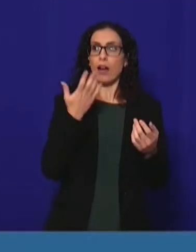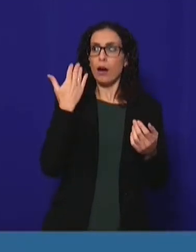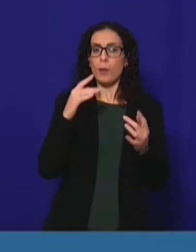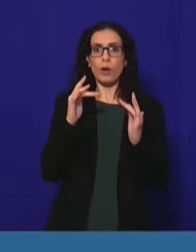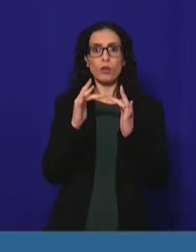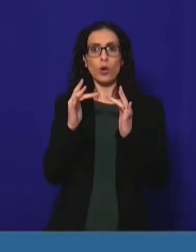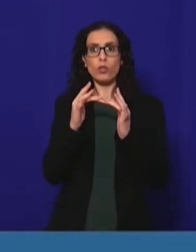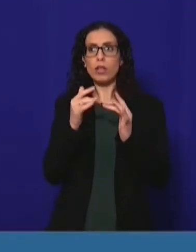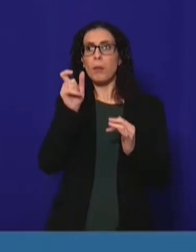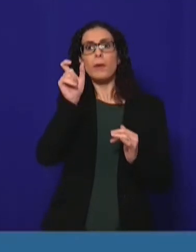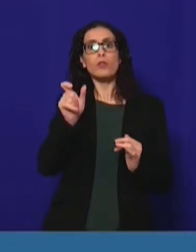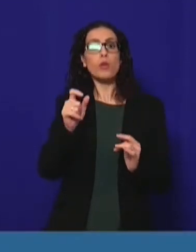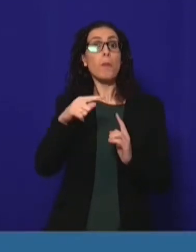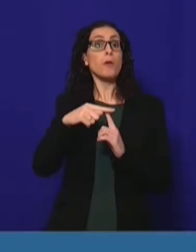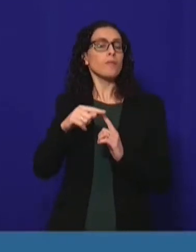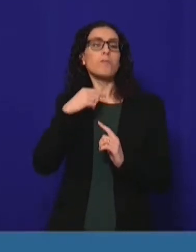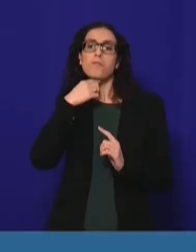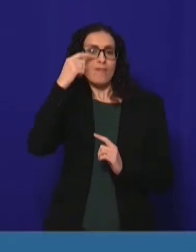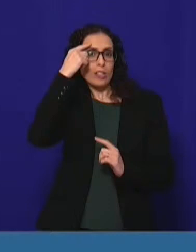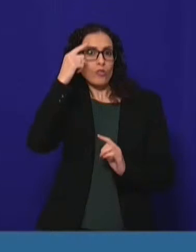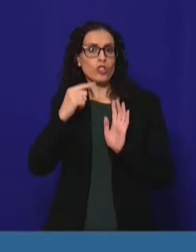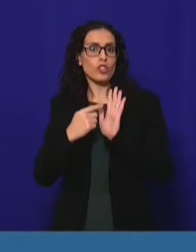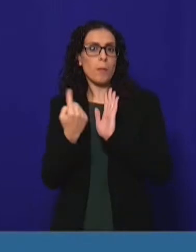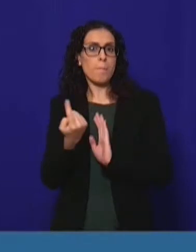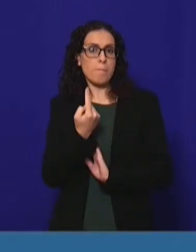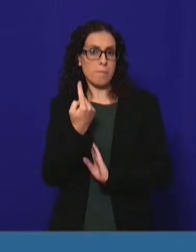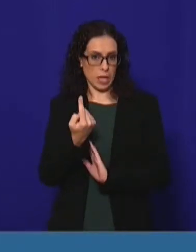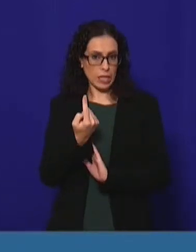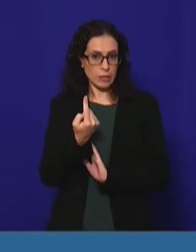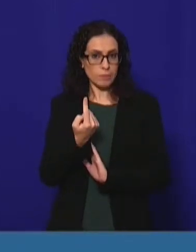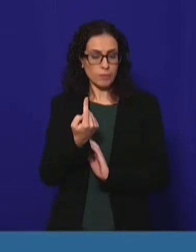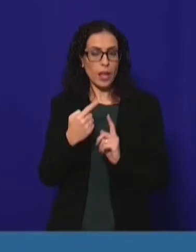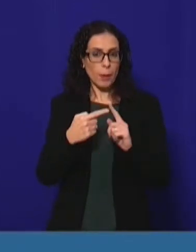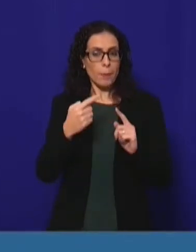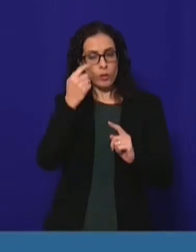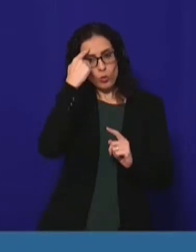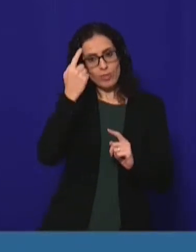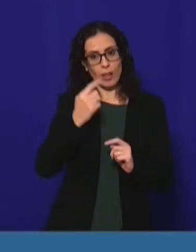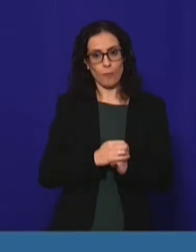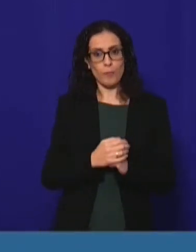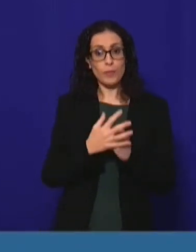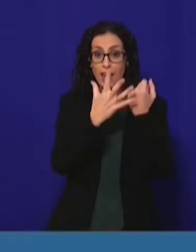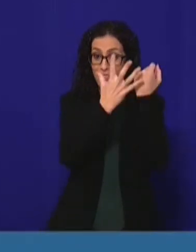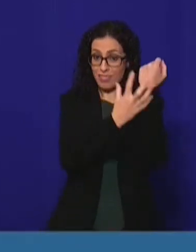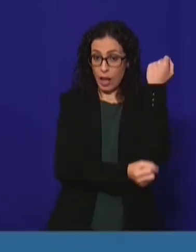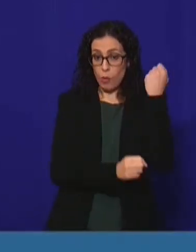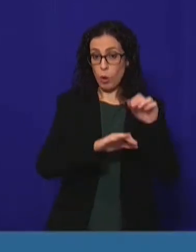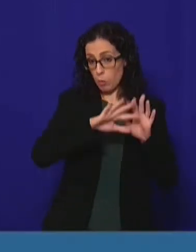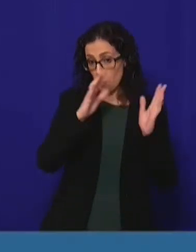minn dal-persuna. Tajb, ngħidu li kellna numru ta' nies li downloadjawa kien ta'